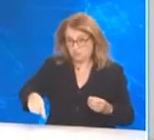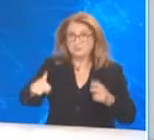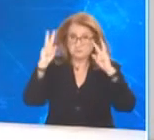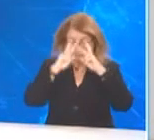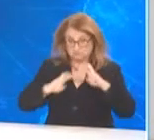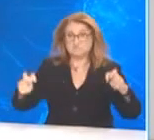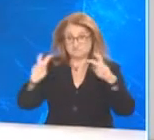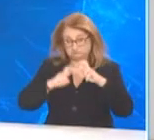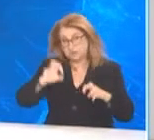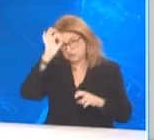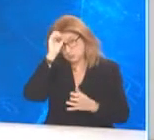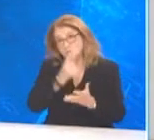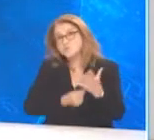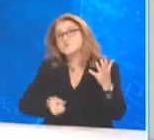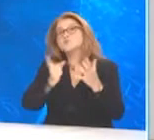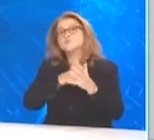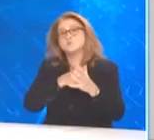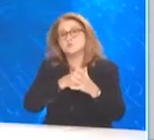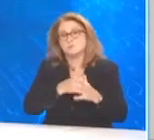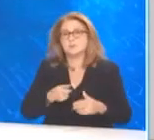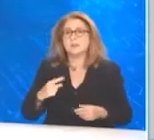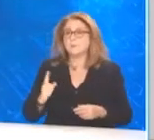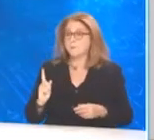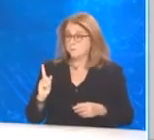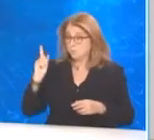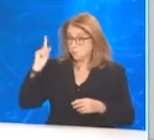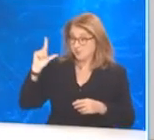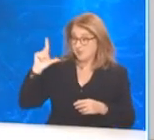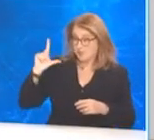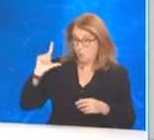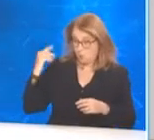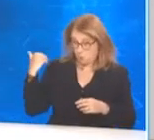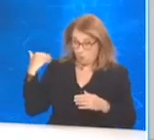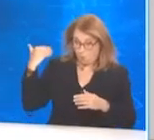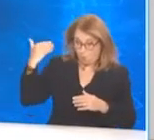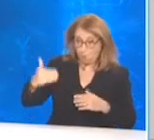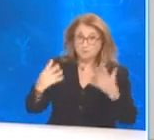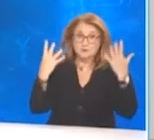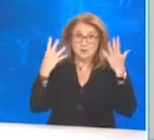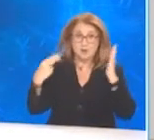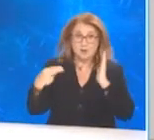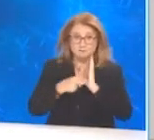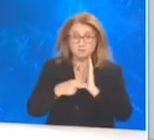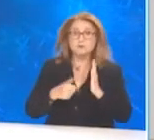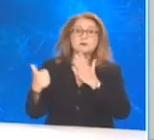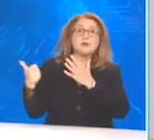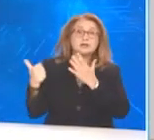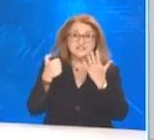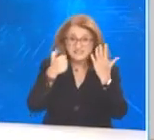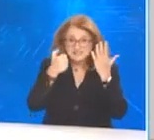ώρα. Από την 1η Ιουλίου έως και στις 9 Αυγούστου πραγματοποιήθηκαν από τους αρμόδιους φορείς